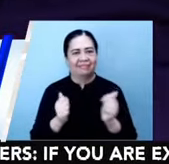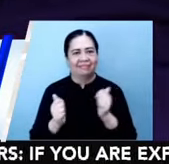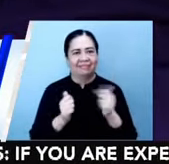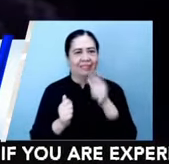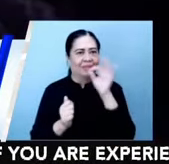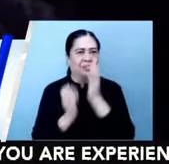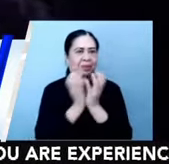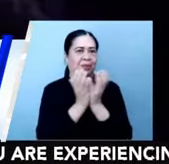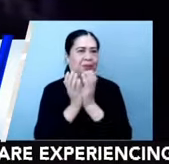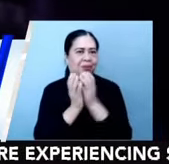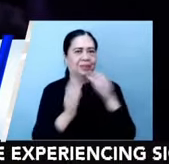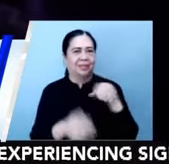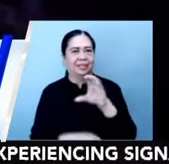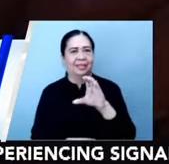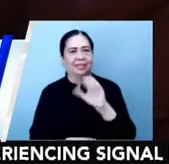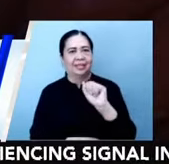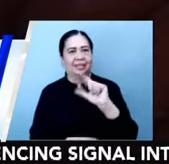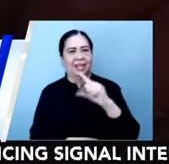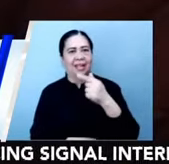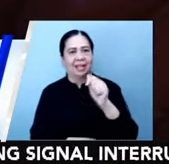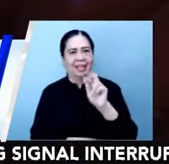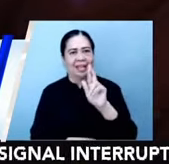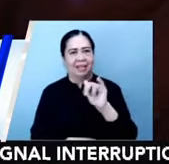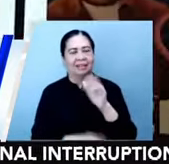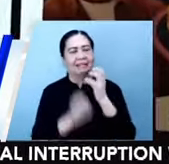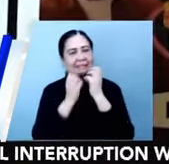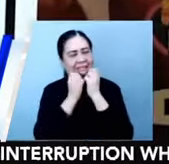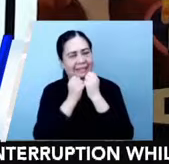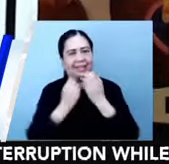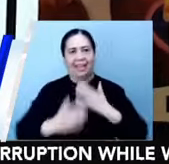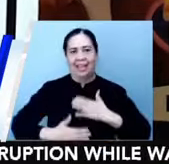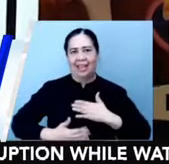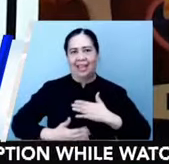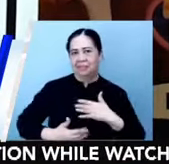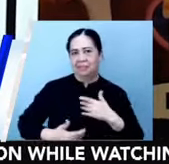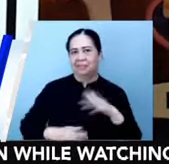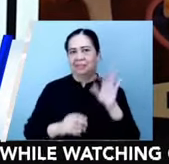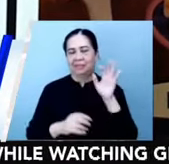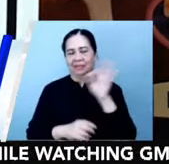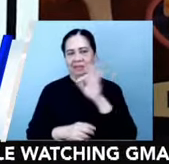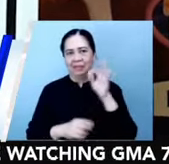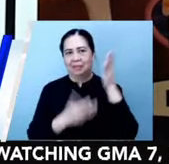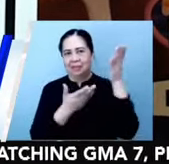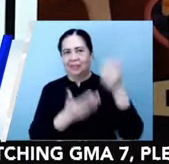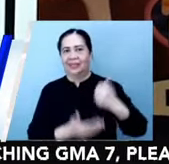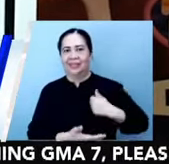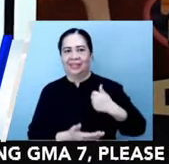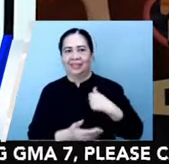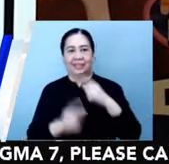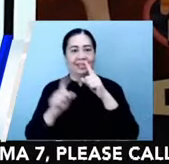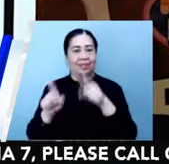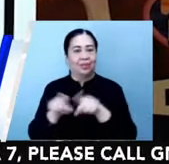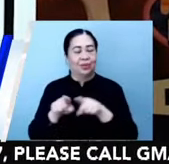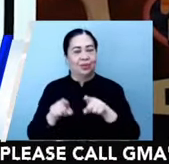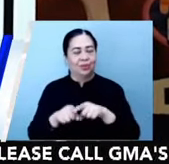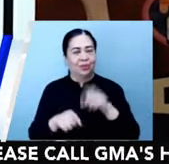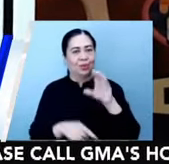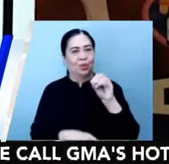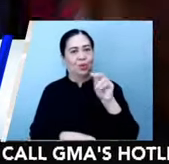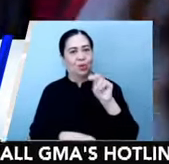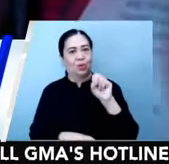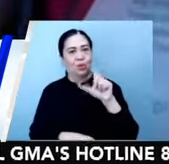Calgary. Sulit naman dahil happy ang mga kapuso natin doon. Dumalo rin sa show si Consul General Zaldi Patron.